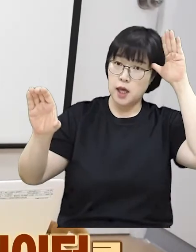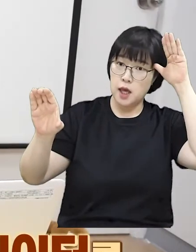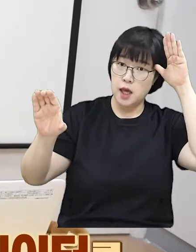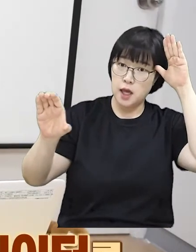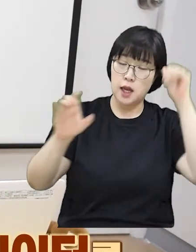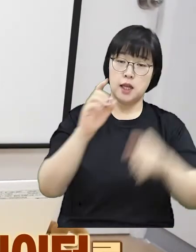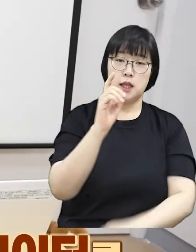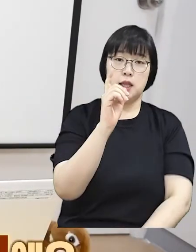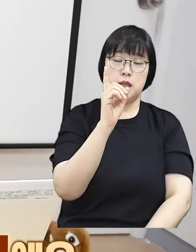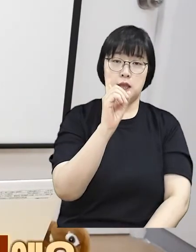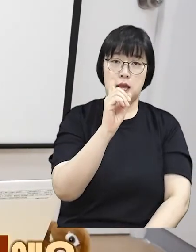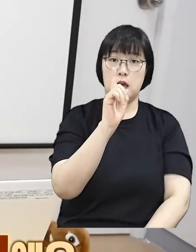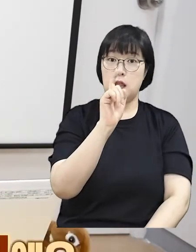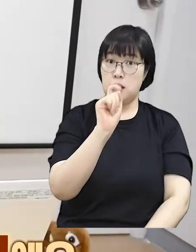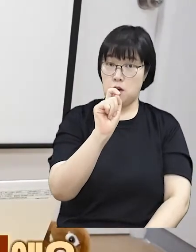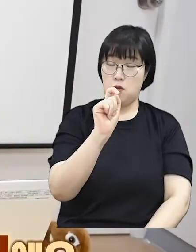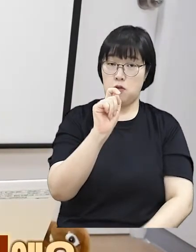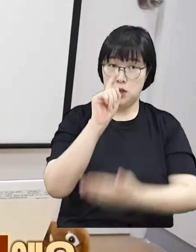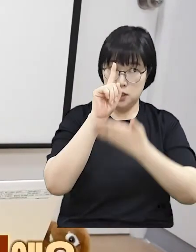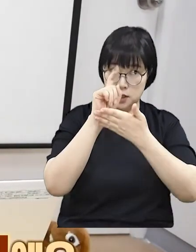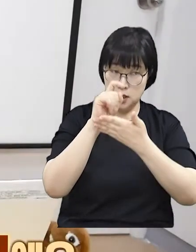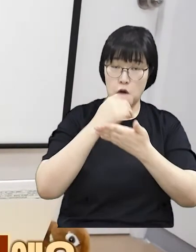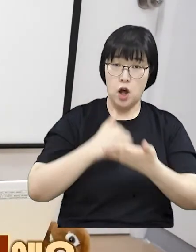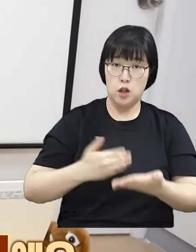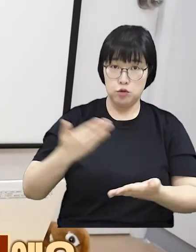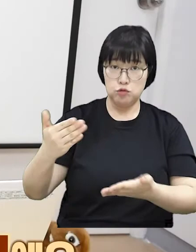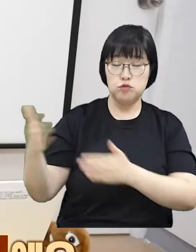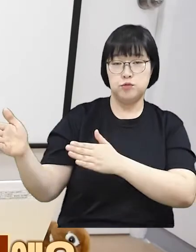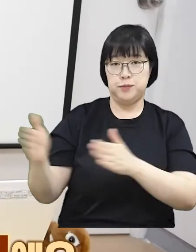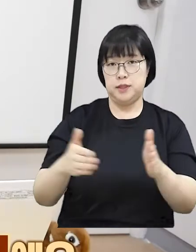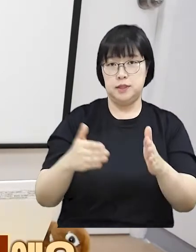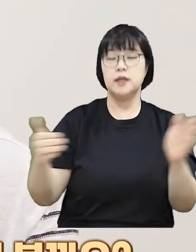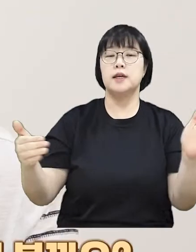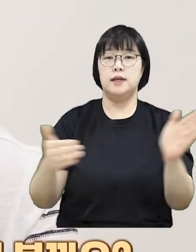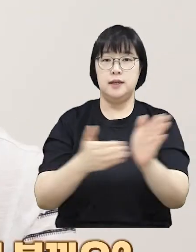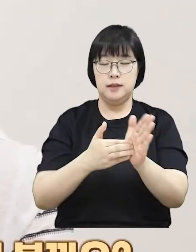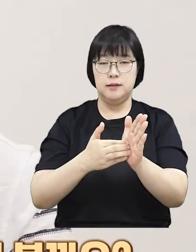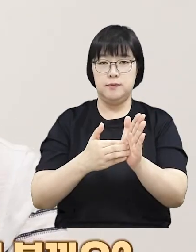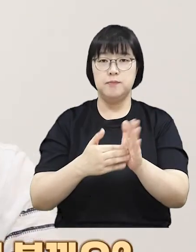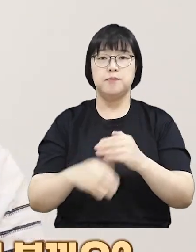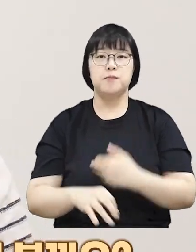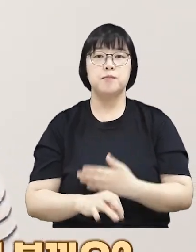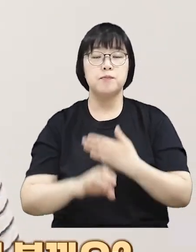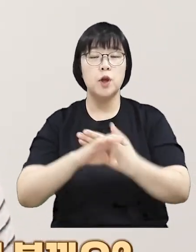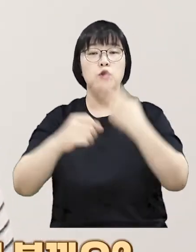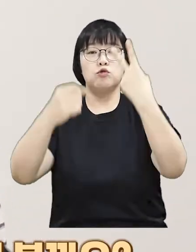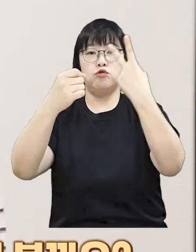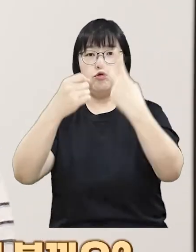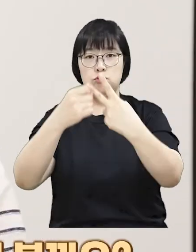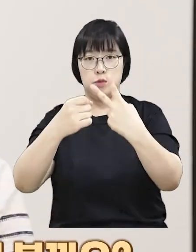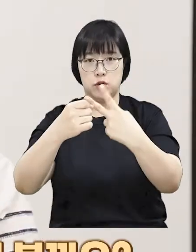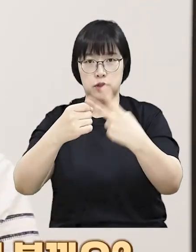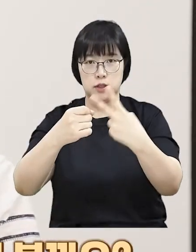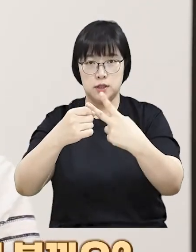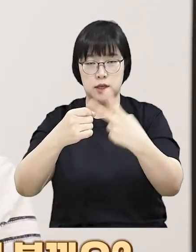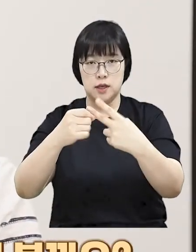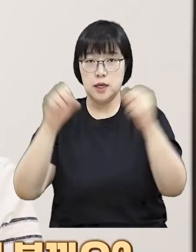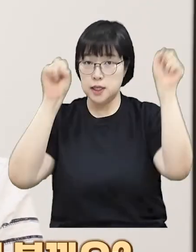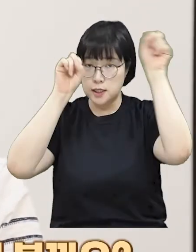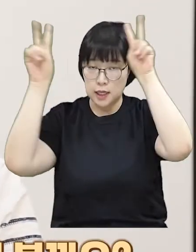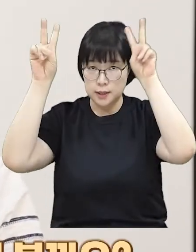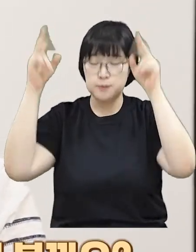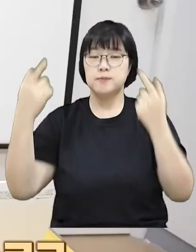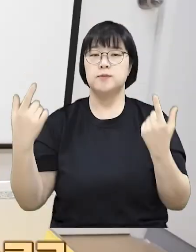데이터를 일단 찍어서 알려줄 준비가 된 거예요. 자 그러면 두 번째. 이 사슴도